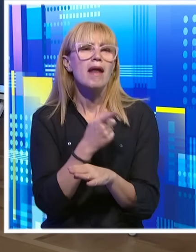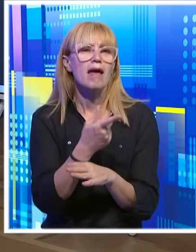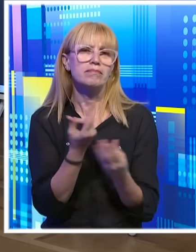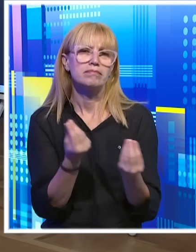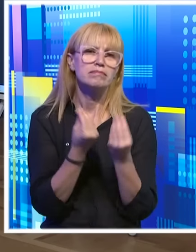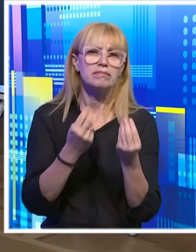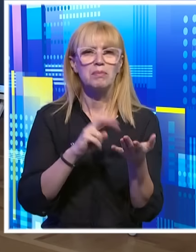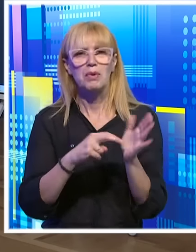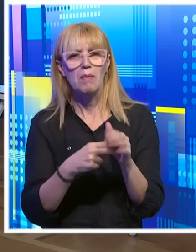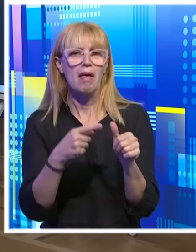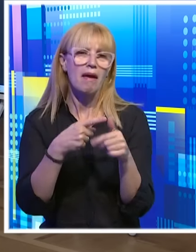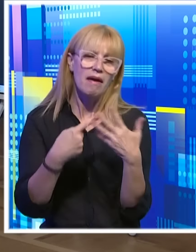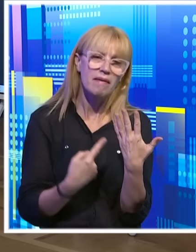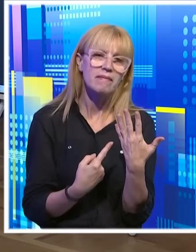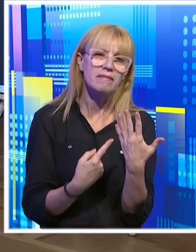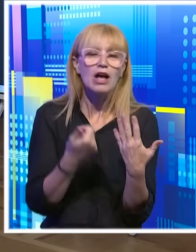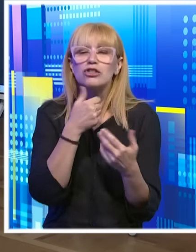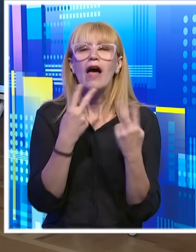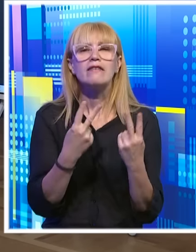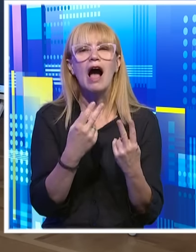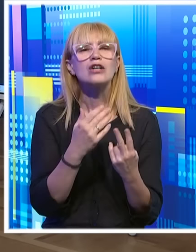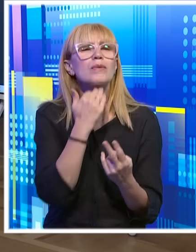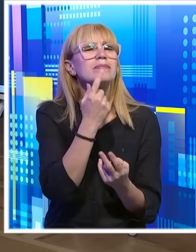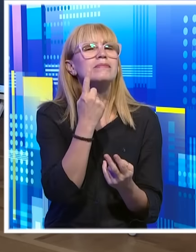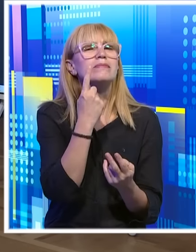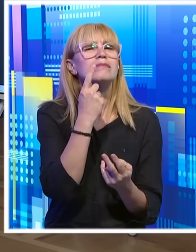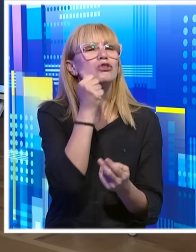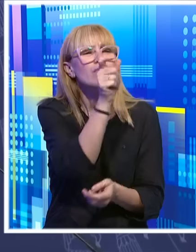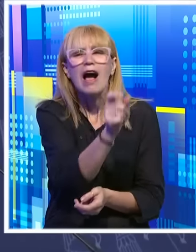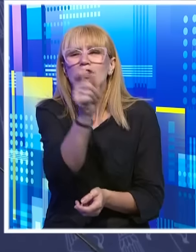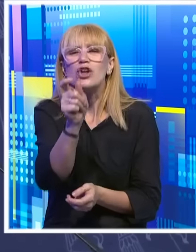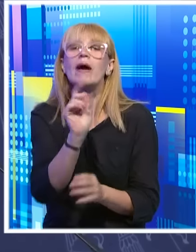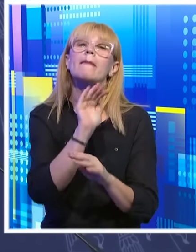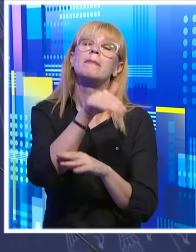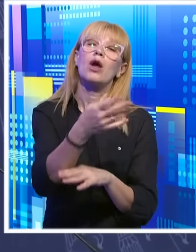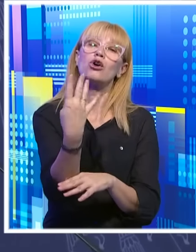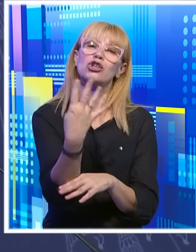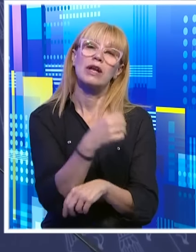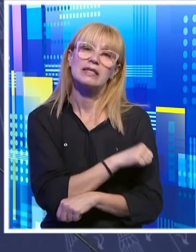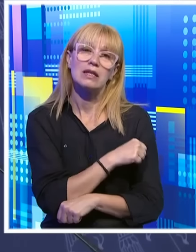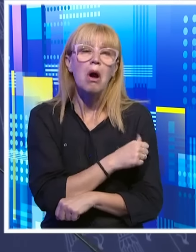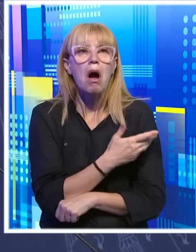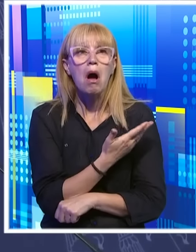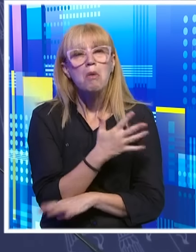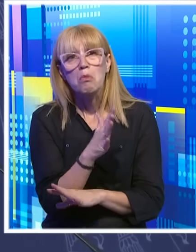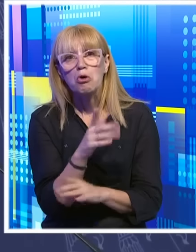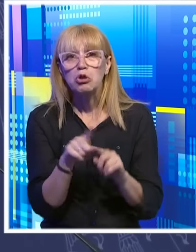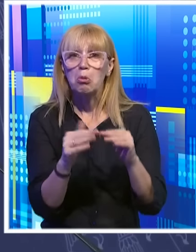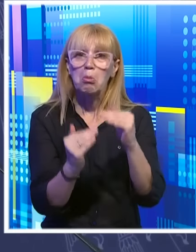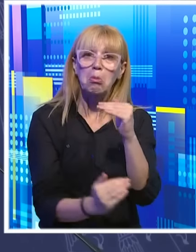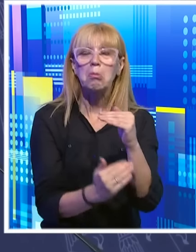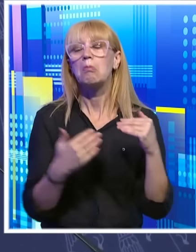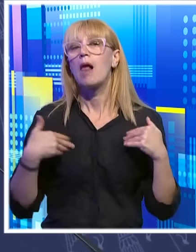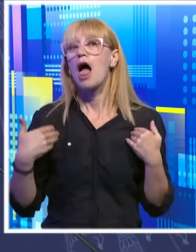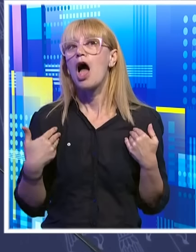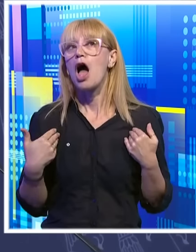da kažem ono što je važno za svakog čoveka u ovoj zemlji starijeg od 40 godina, ali čini mi se i za one koji su mlađi, jer